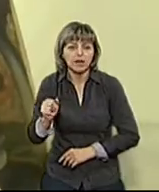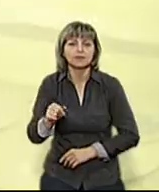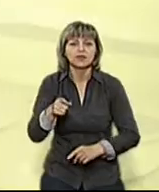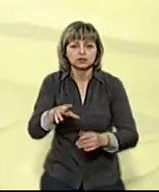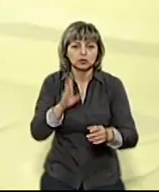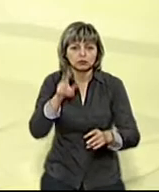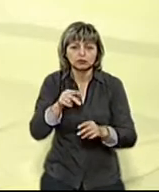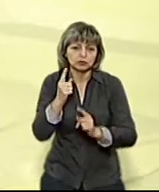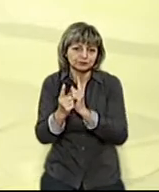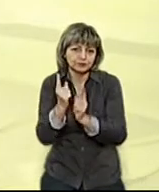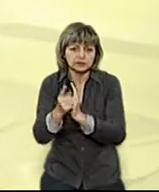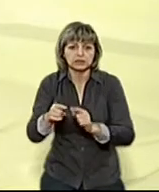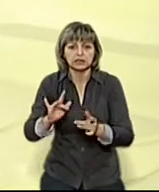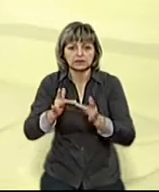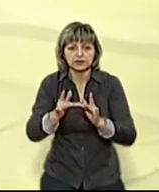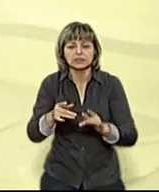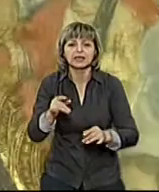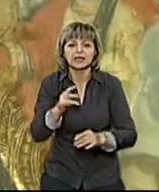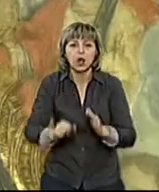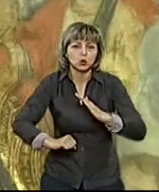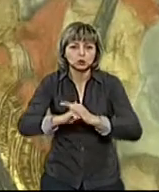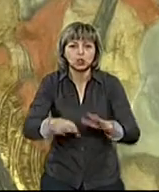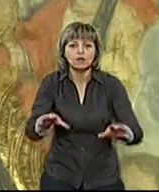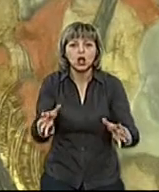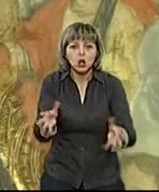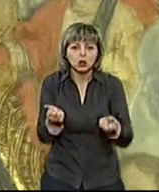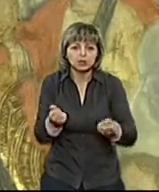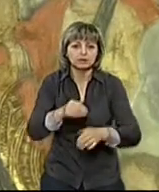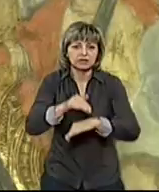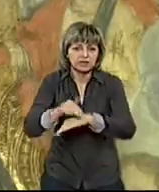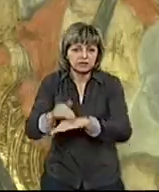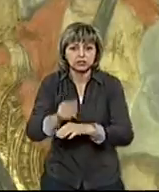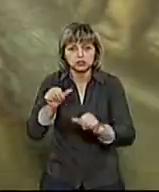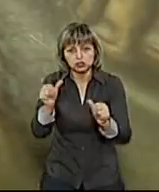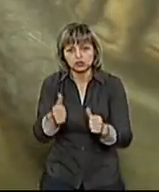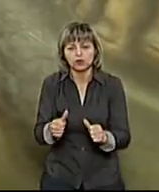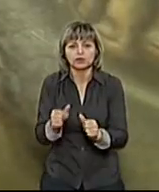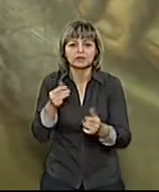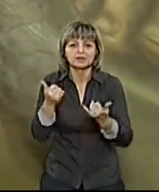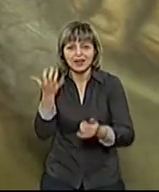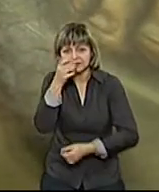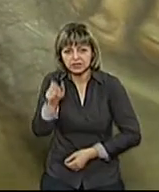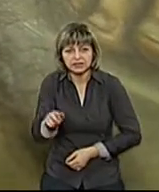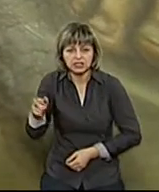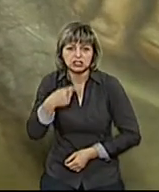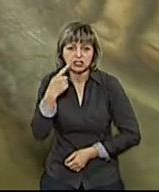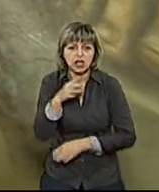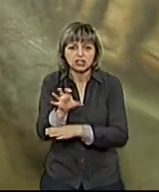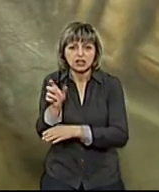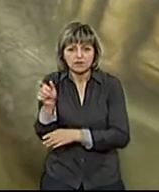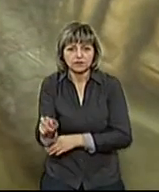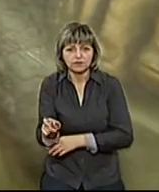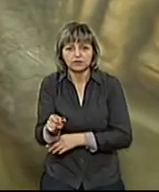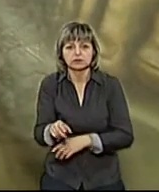оцифрують за допомогою 3D-сканера та на основі отриманих даних створять модель для незрячих, каже фотограф.